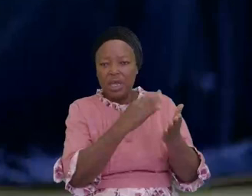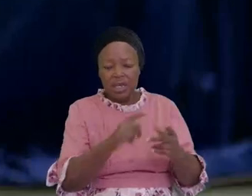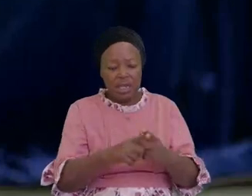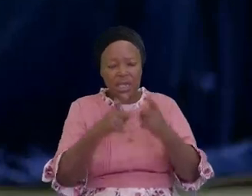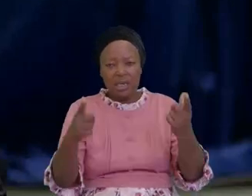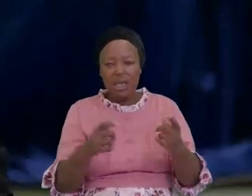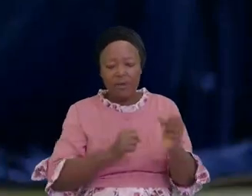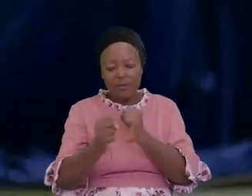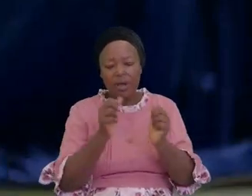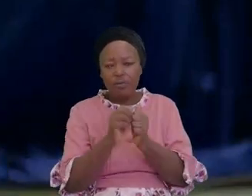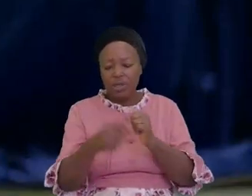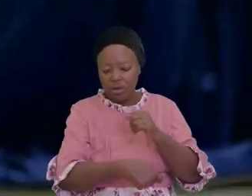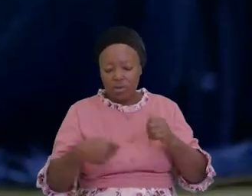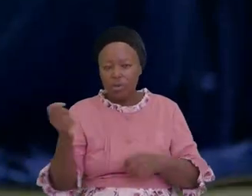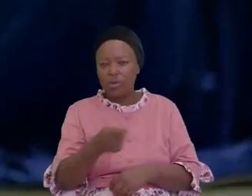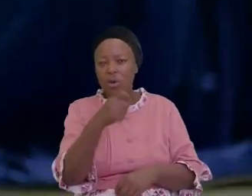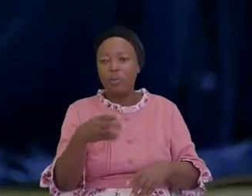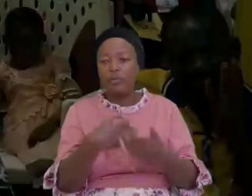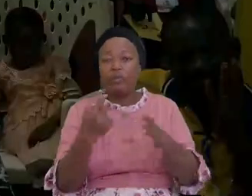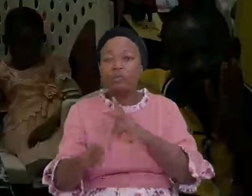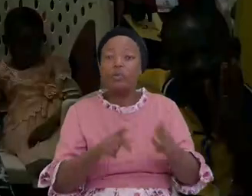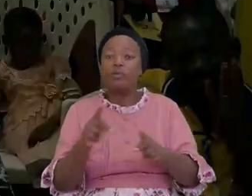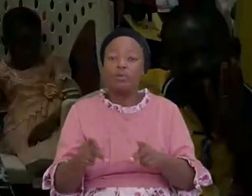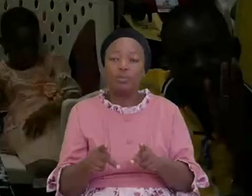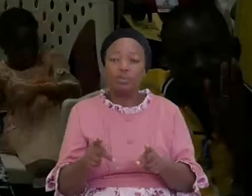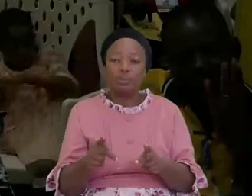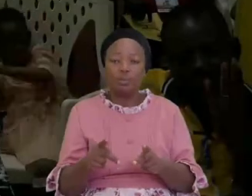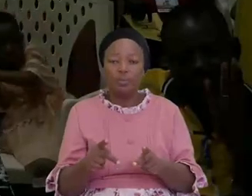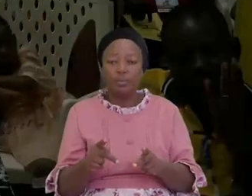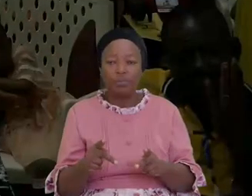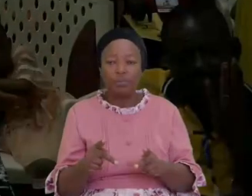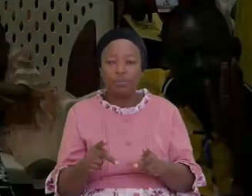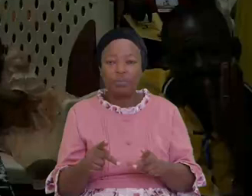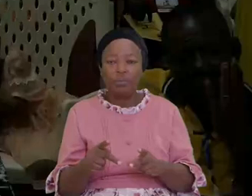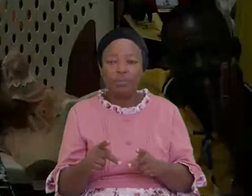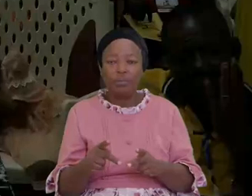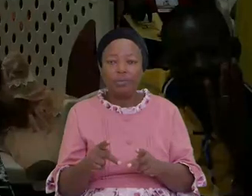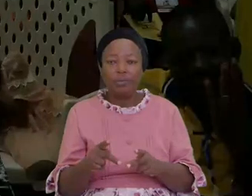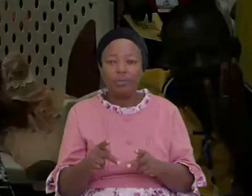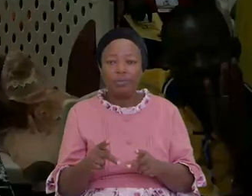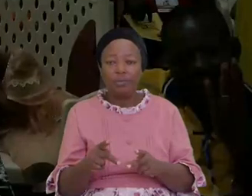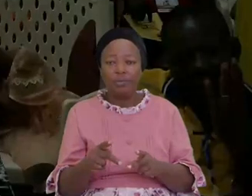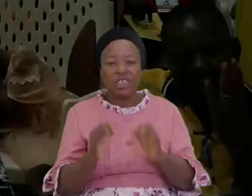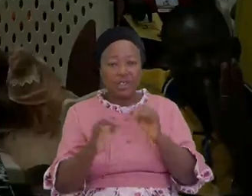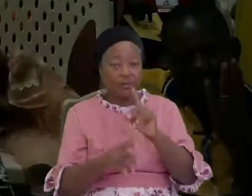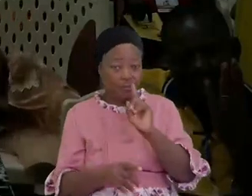Et ils pouvaient donc présenter un grand combat en spectacle devant